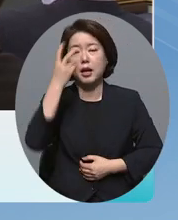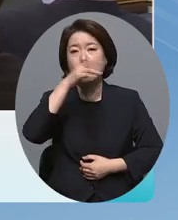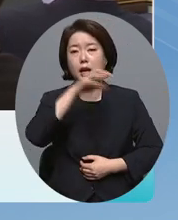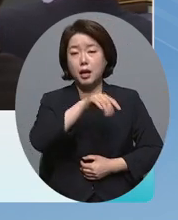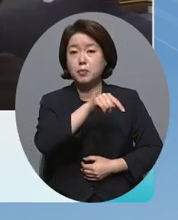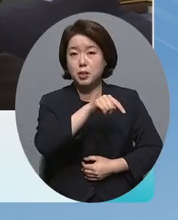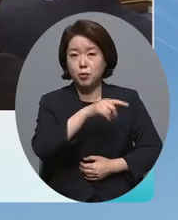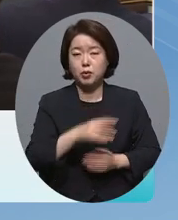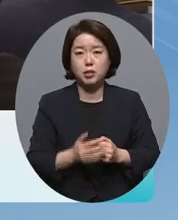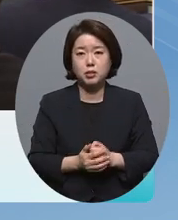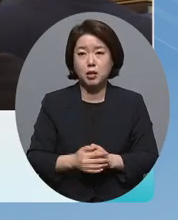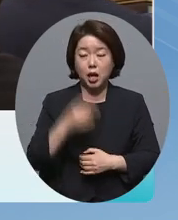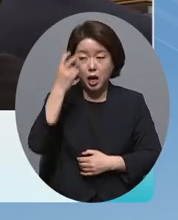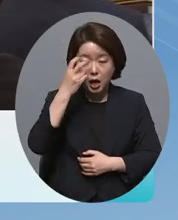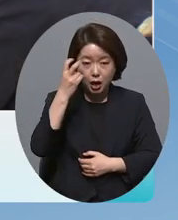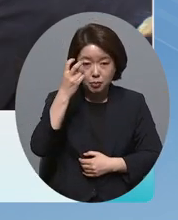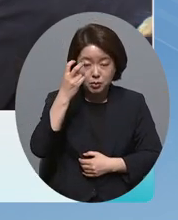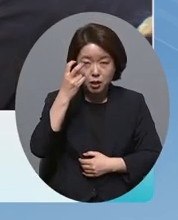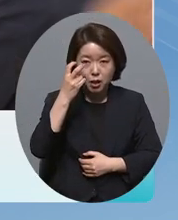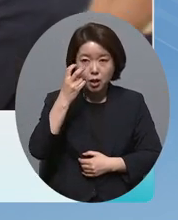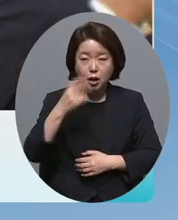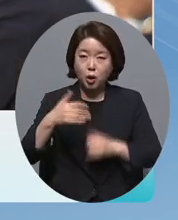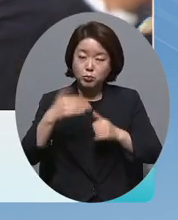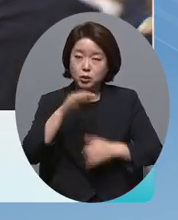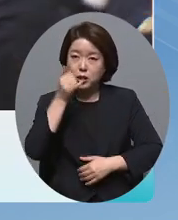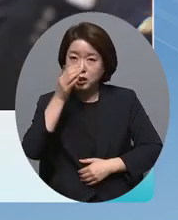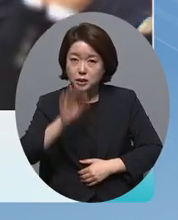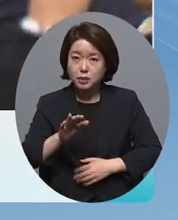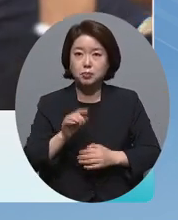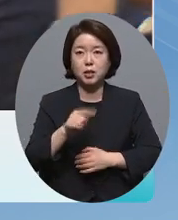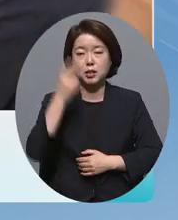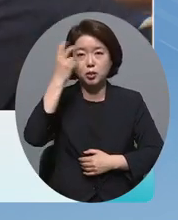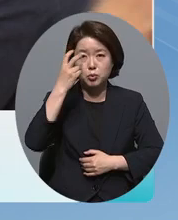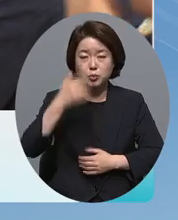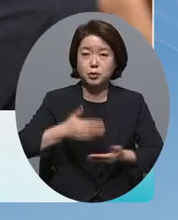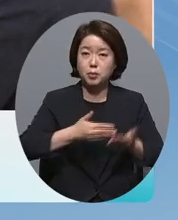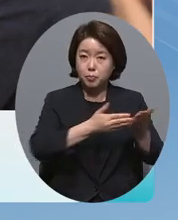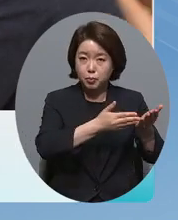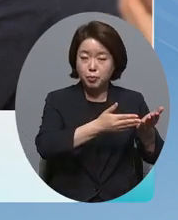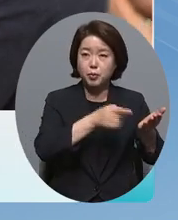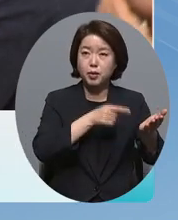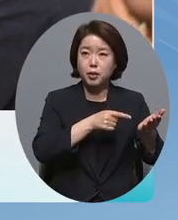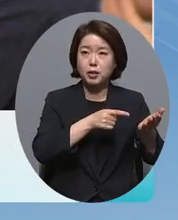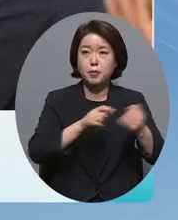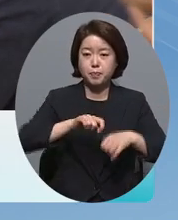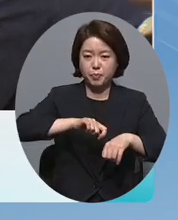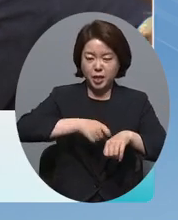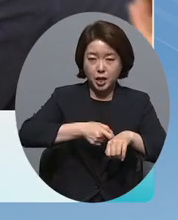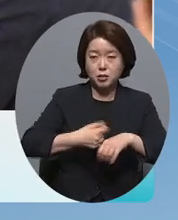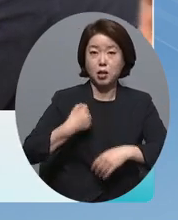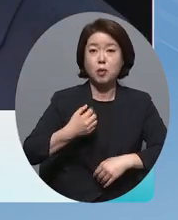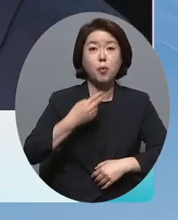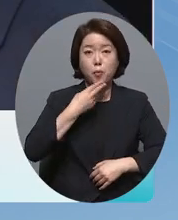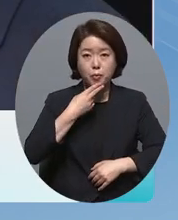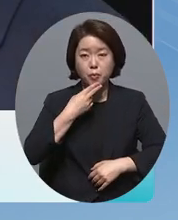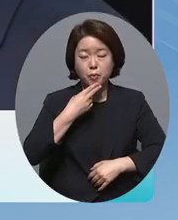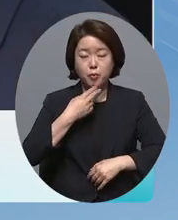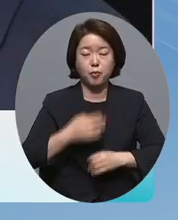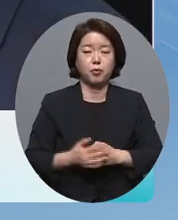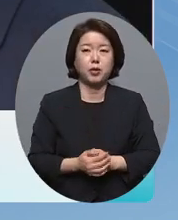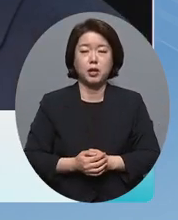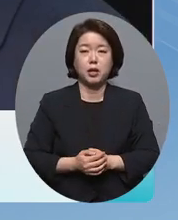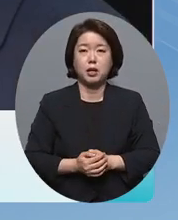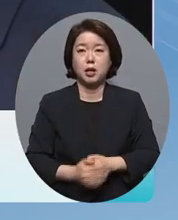감사원에서도 뭐 감사 조사를 요구했지만이 조사 요구라고 하는 것은 강제권은 없는 거예요 그래서 그